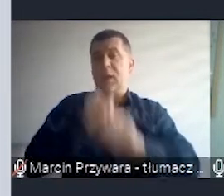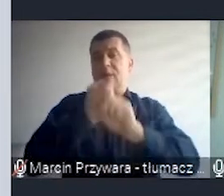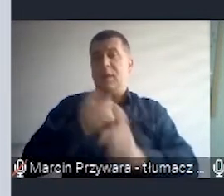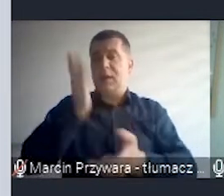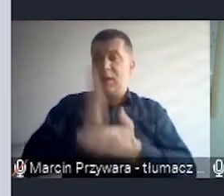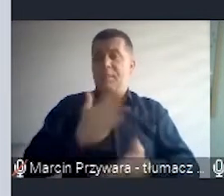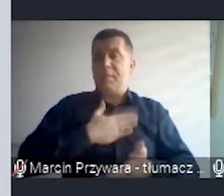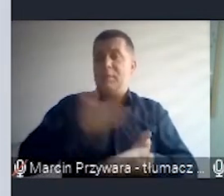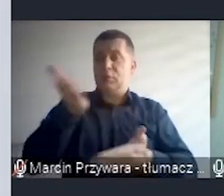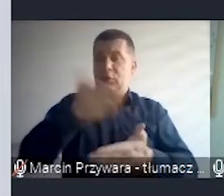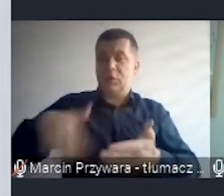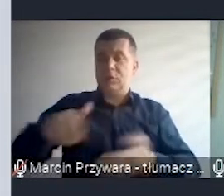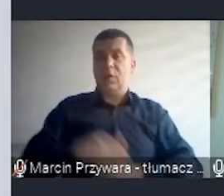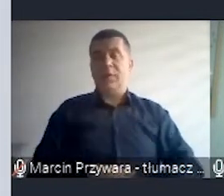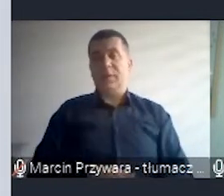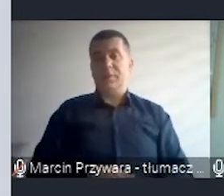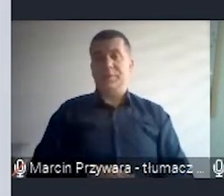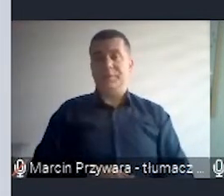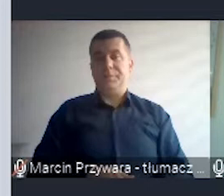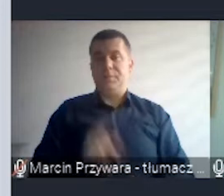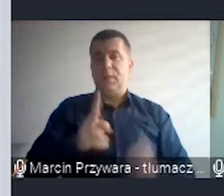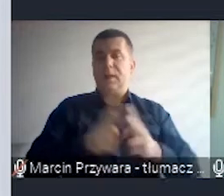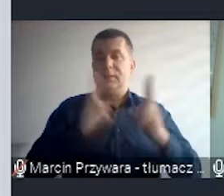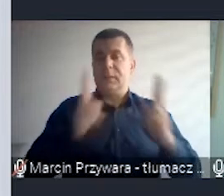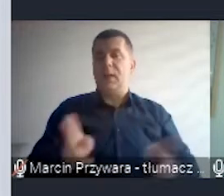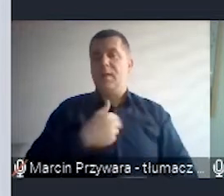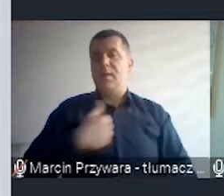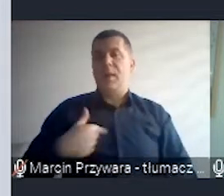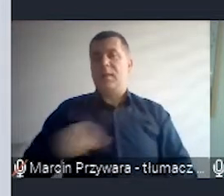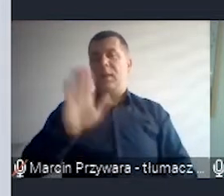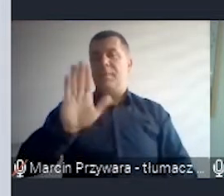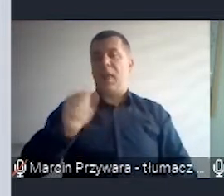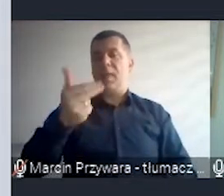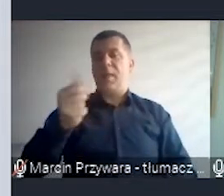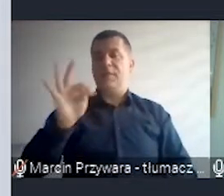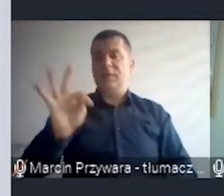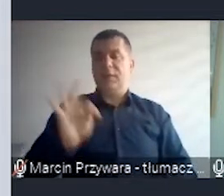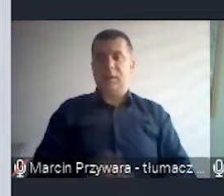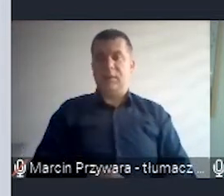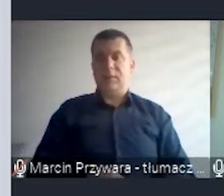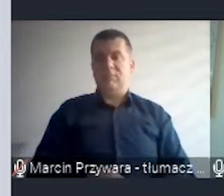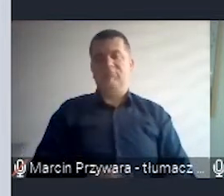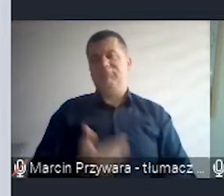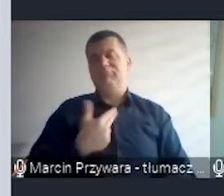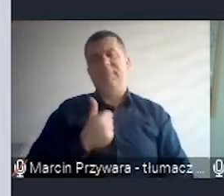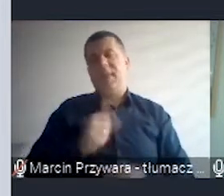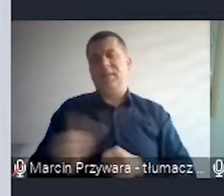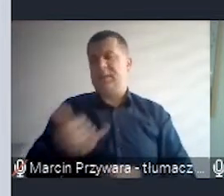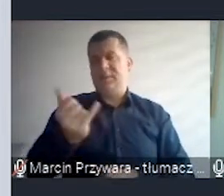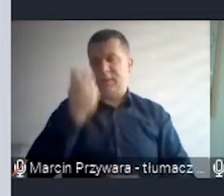tylko częściowe i to w zakresie, który nas jako beneficjentów nie do końca